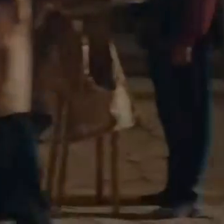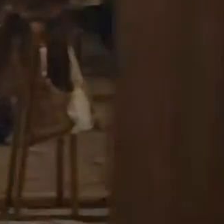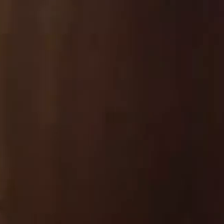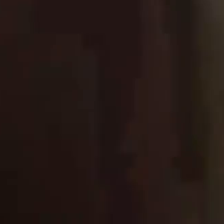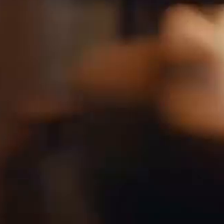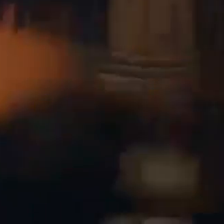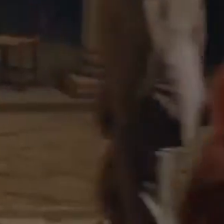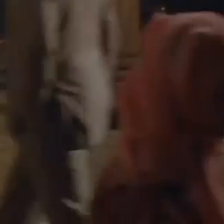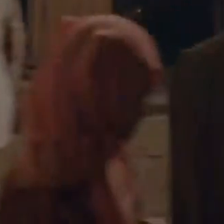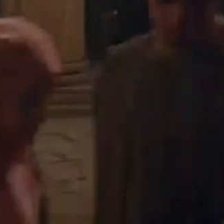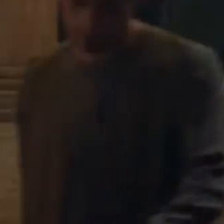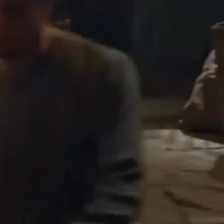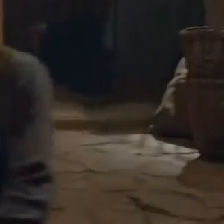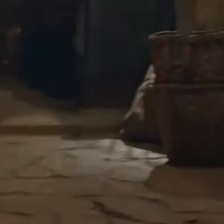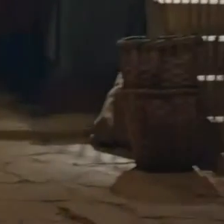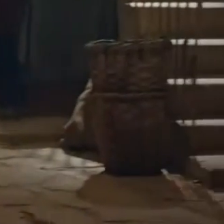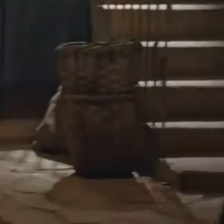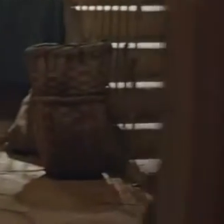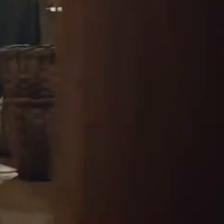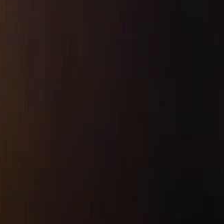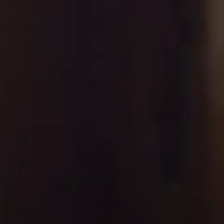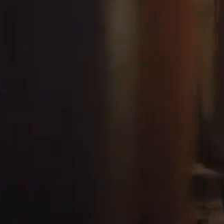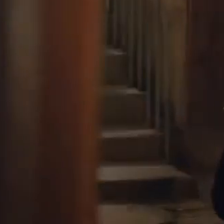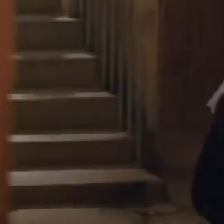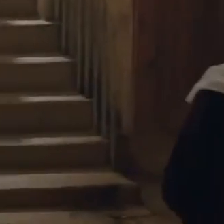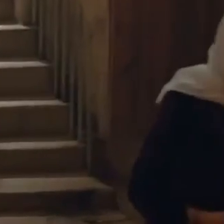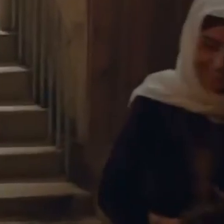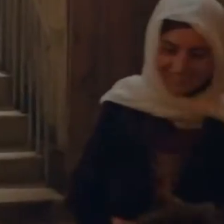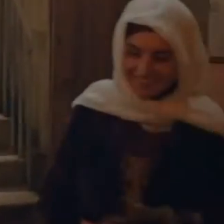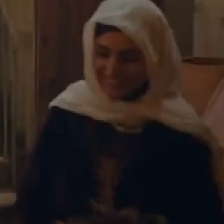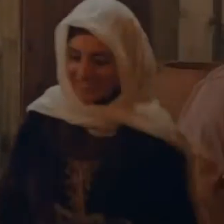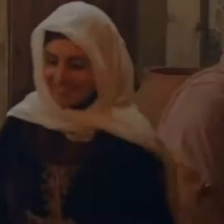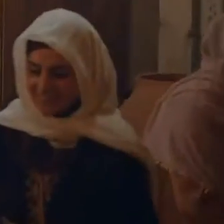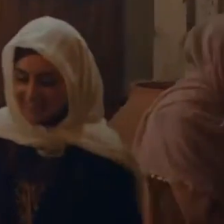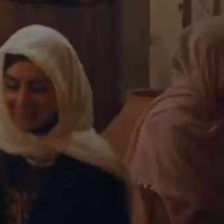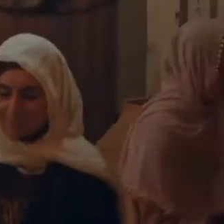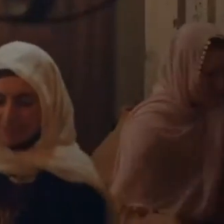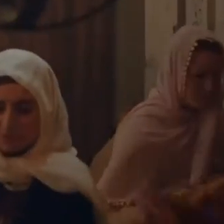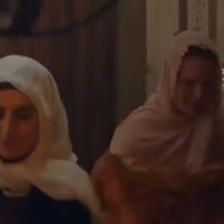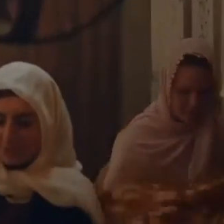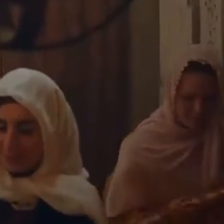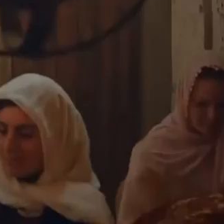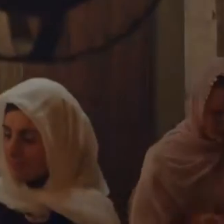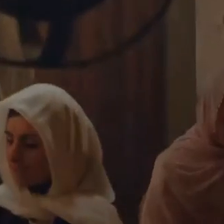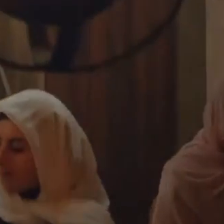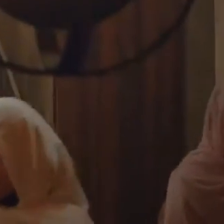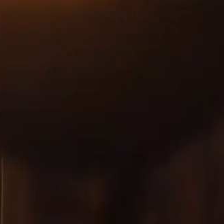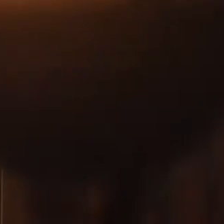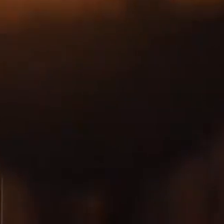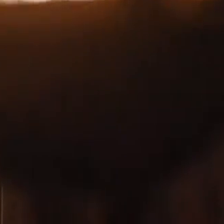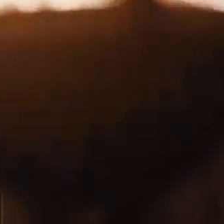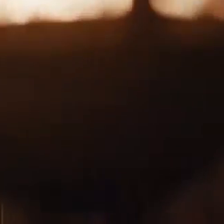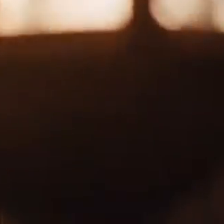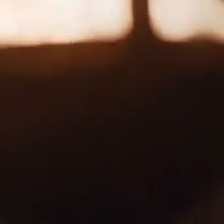önce şal aldıkları kapalı çarşı. Kalabalık tezgah açmış satıcılardan alışveriş yapıyor. Demir korkuluklu düz